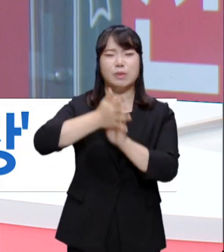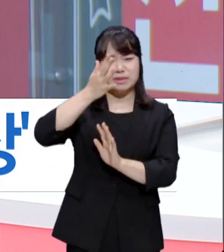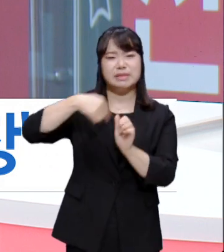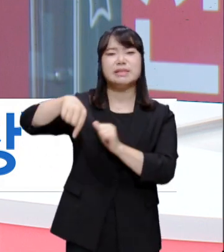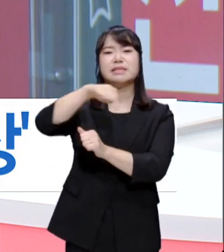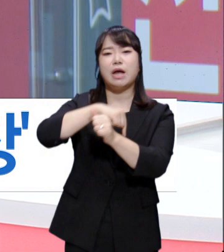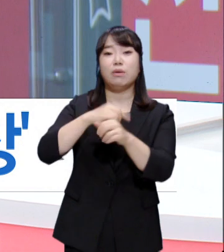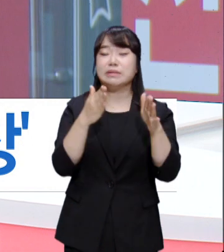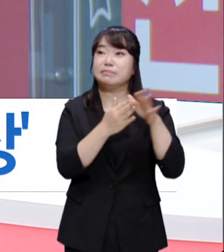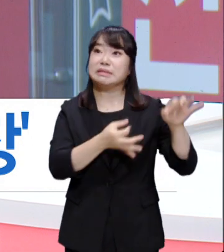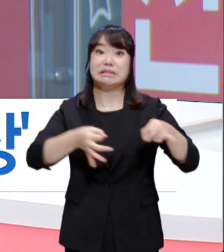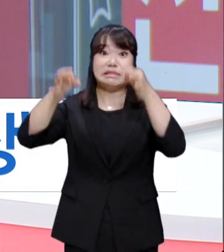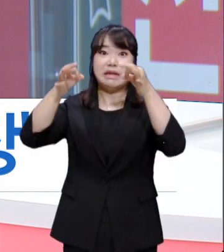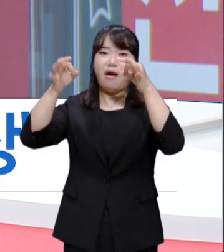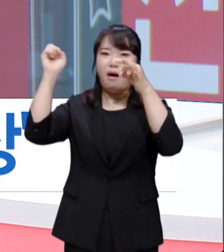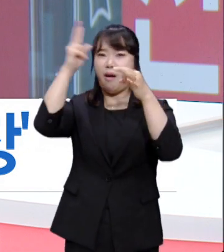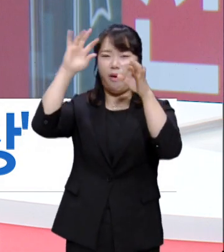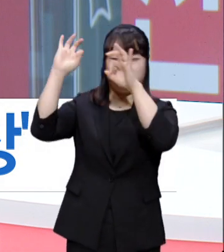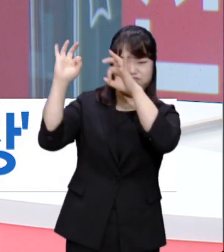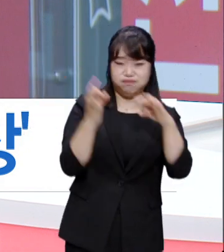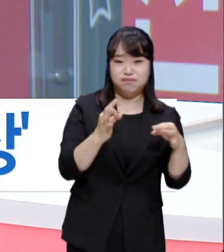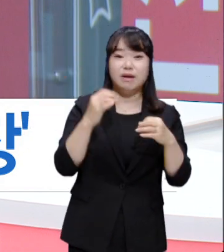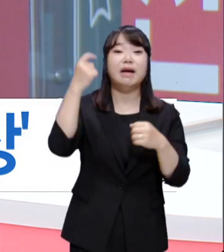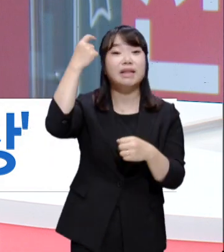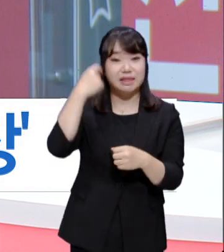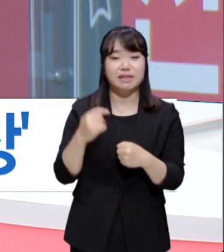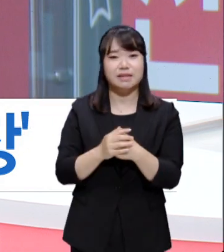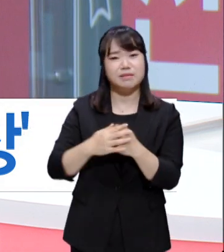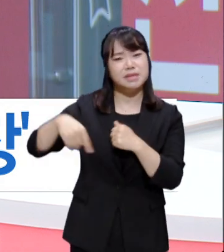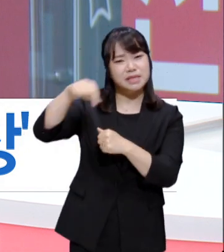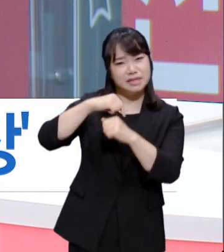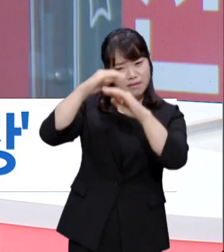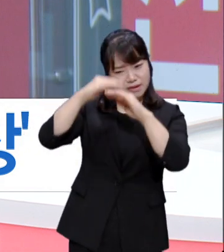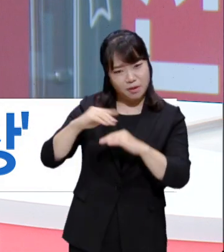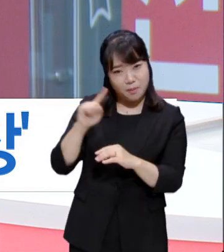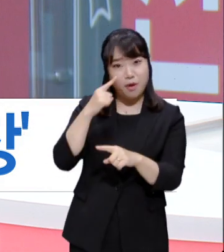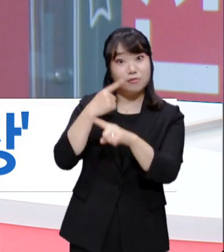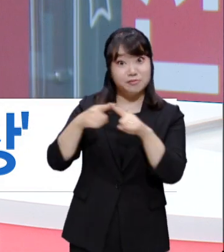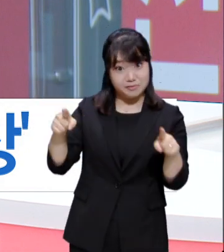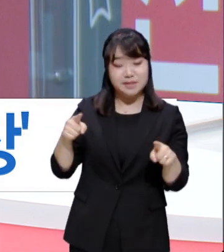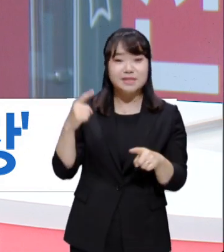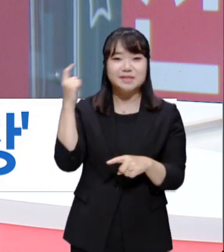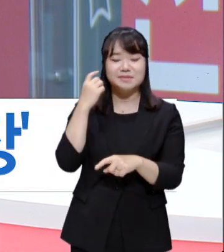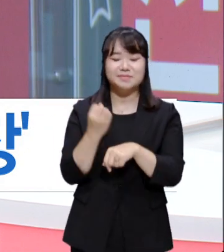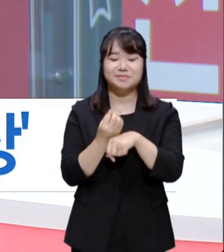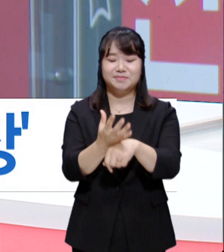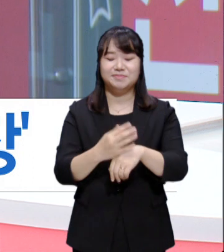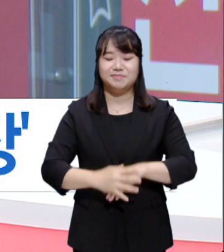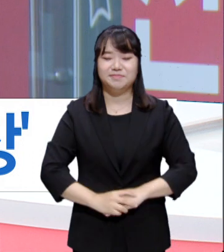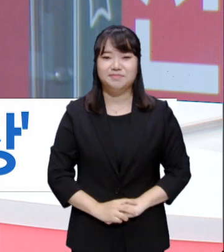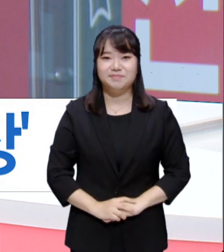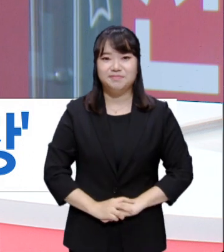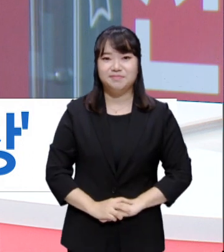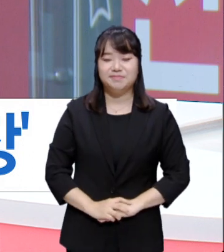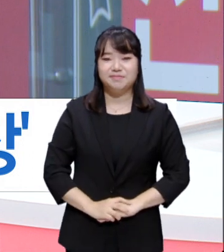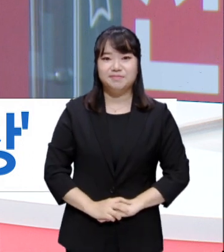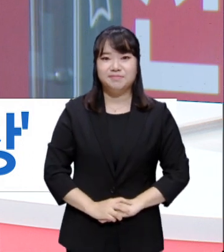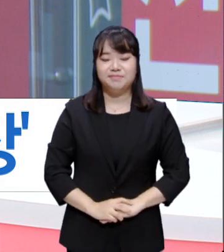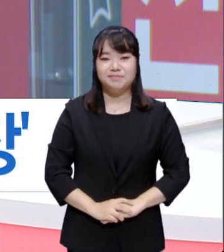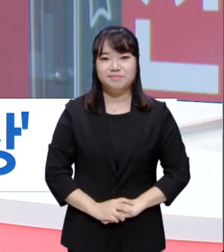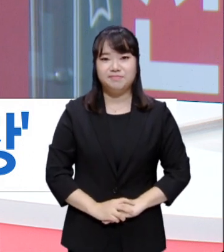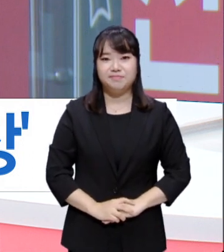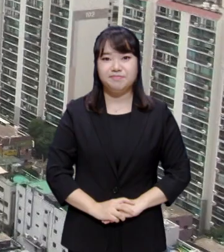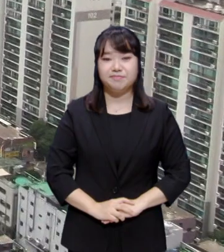마찬가지인데 전문가들을 통해 올 하반기 서울의 부동산 시장을 전망해봤습니다. 첫 소식 김대우 기자가 보도합니다.